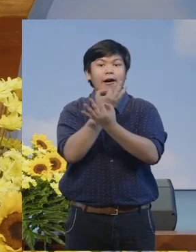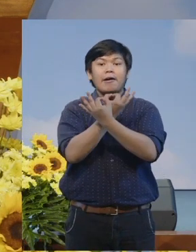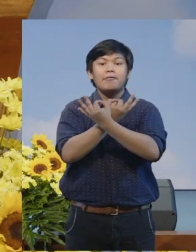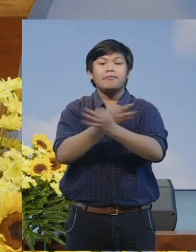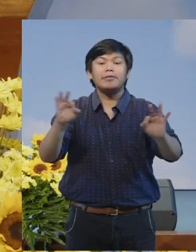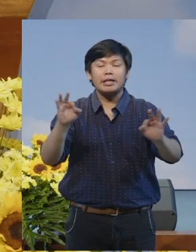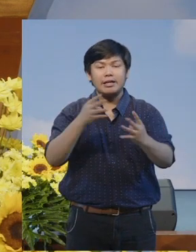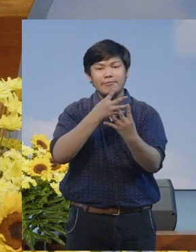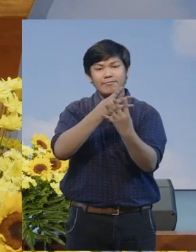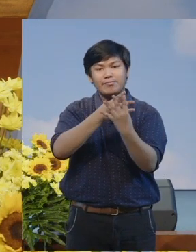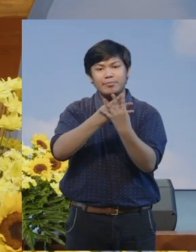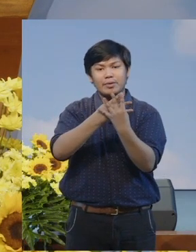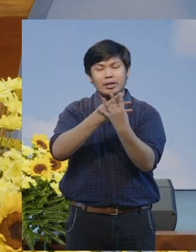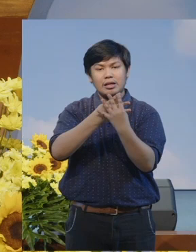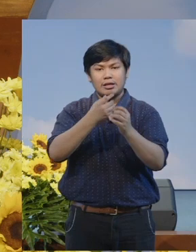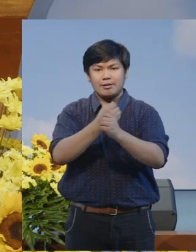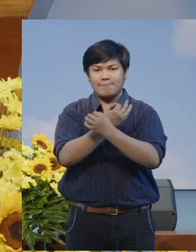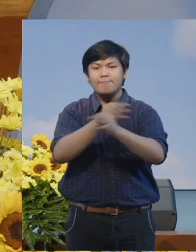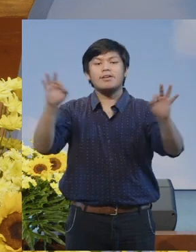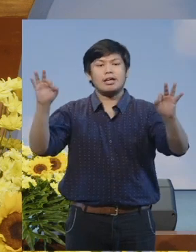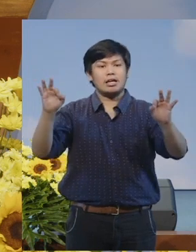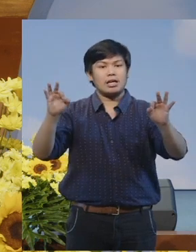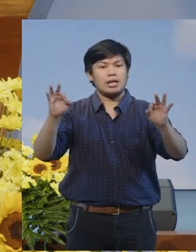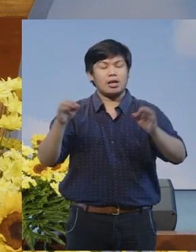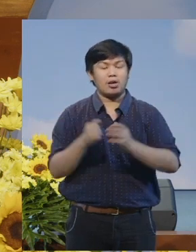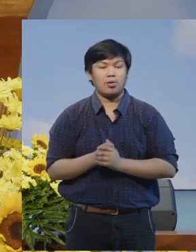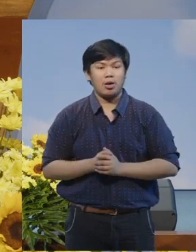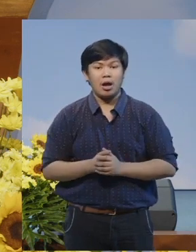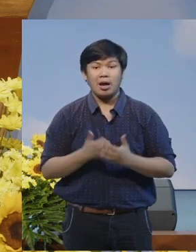from his prison. Napansin niyo na